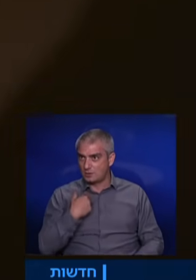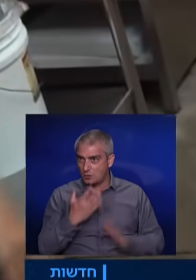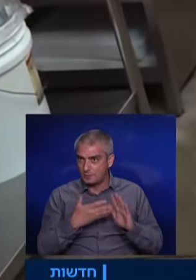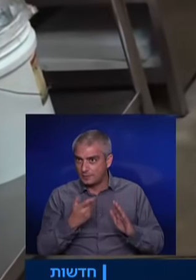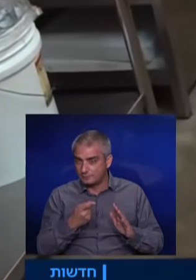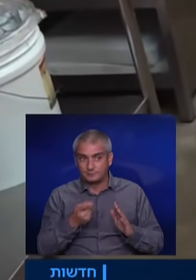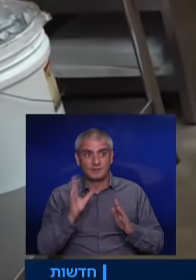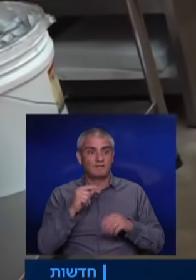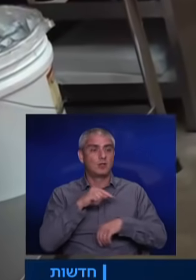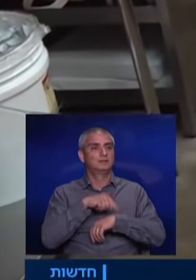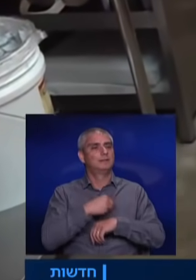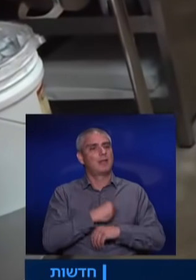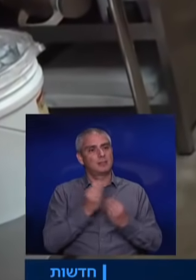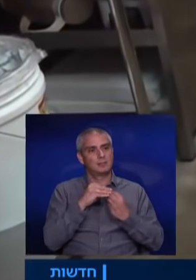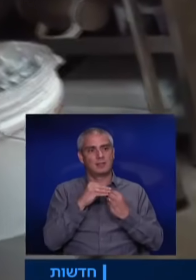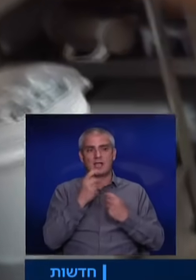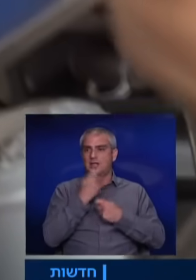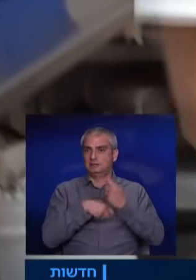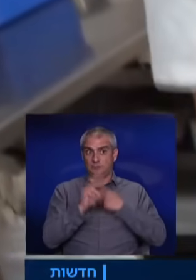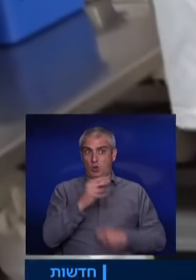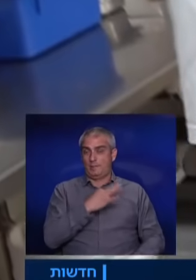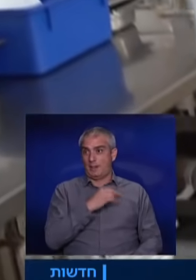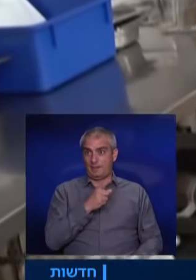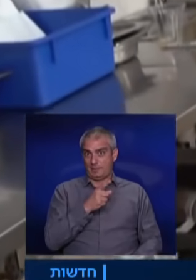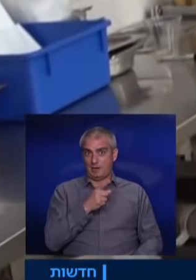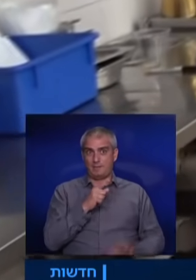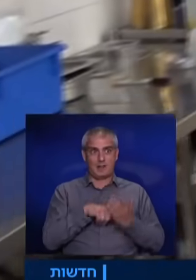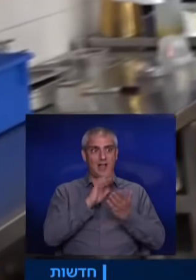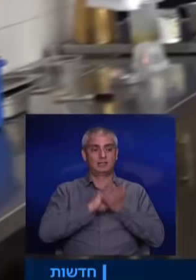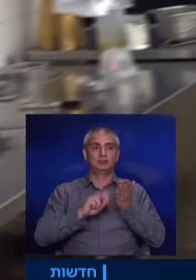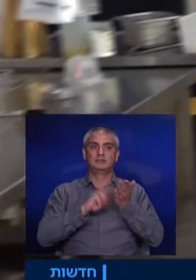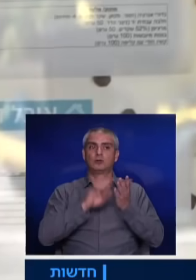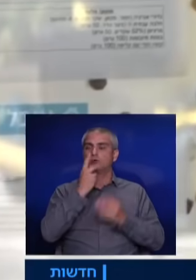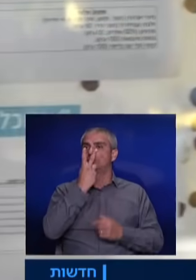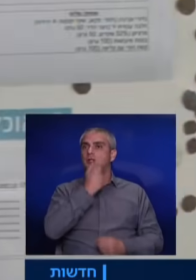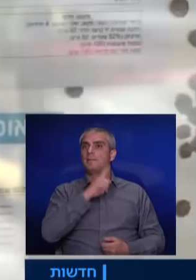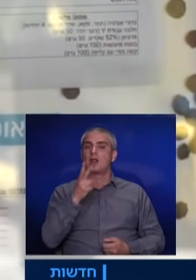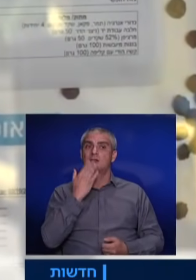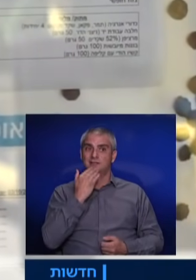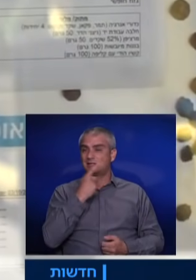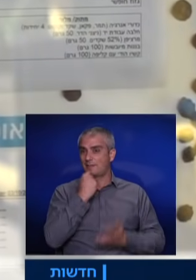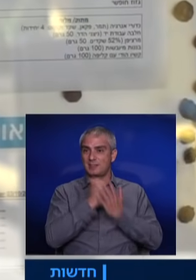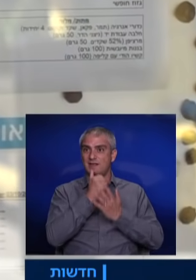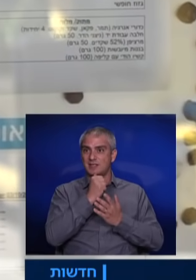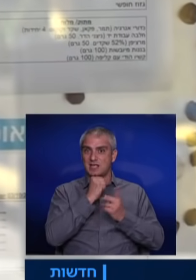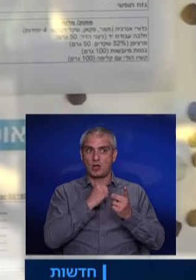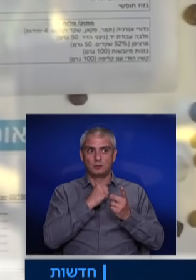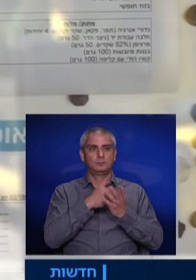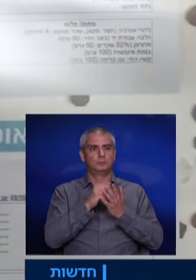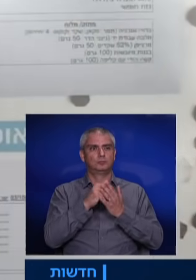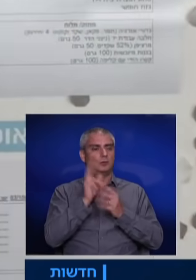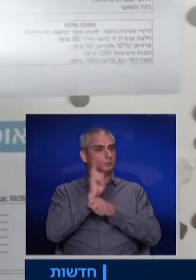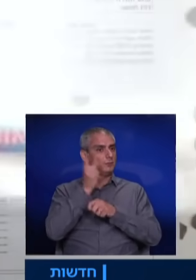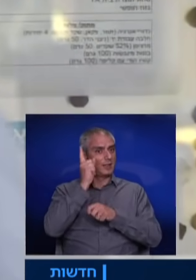על אף זמן החסד שניתן, בעלי העסקים שעלולים להיפגע משלילת זכאותם של כ2 מיליון ישראלים לתו הירוק, ממשיכים להטריע